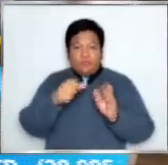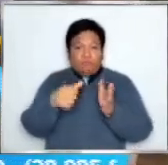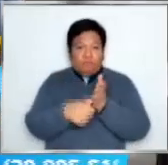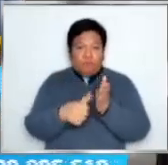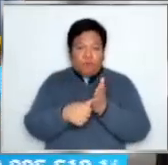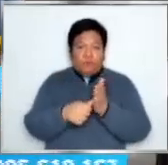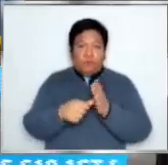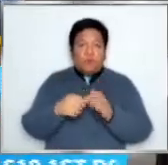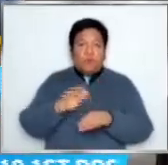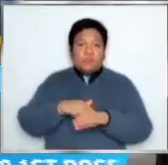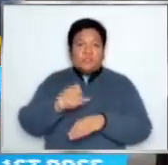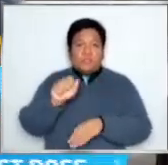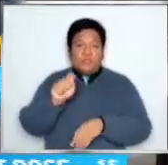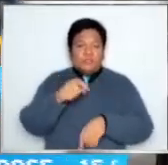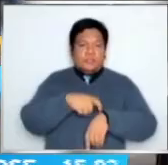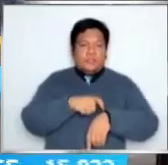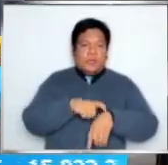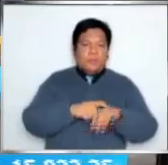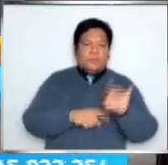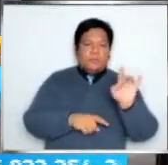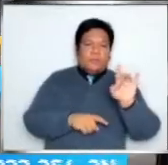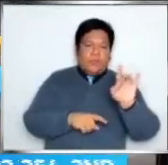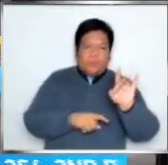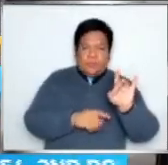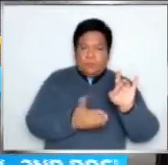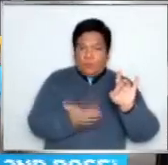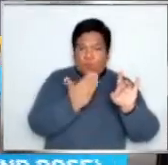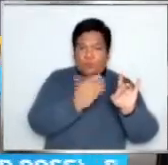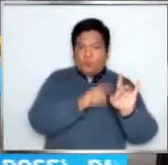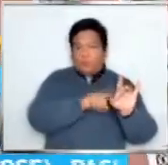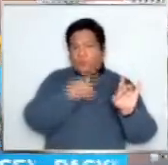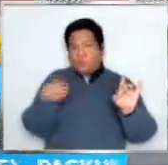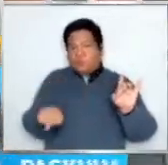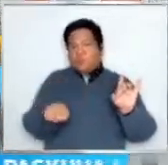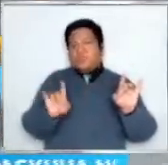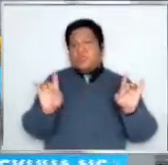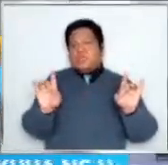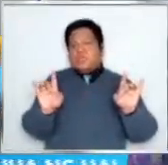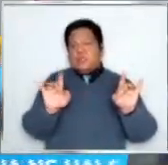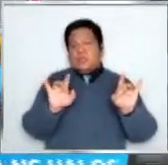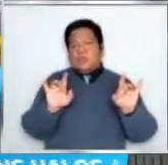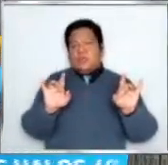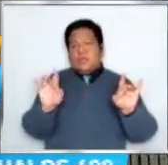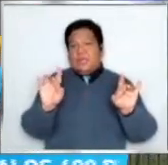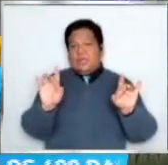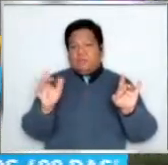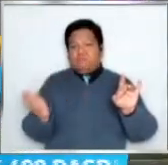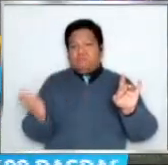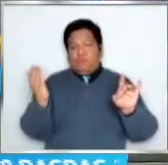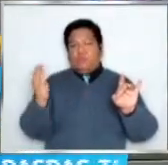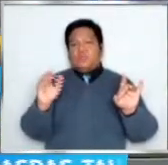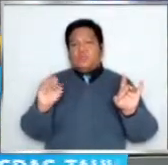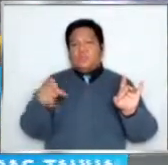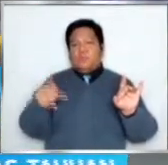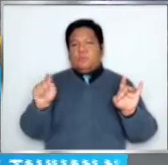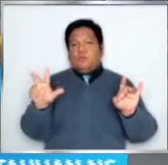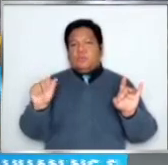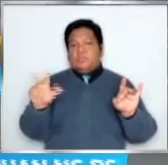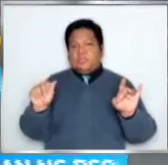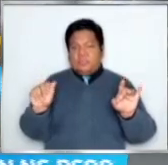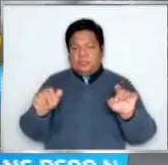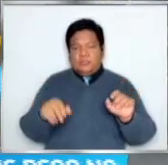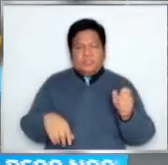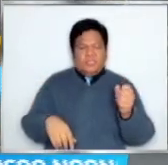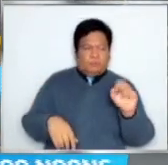sa Pilipinas sa September 11 hanggang alas 8 ng umaga oras sa Pilipinas sa September 13. Ang gagamiting mobile at